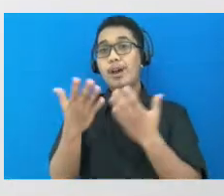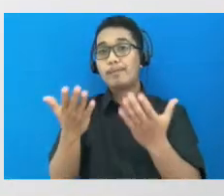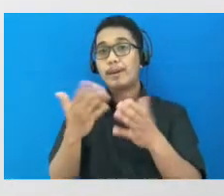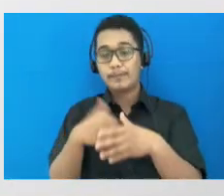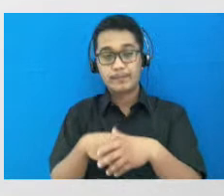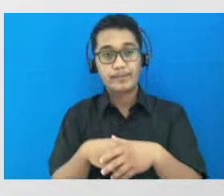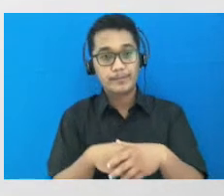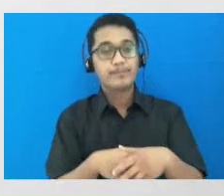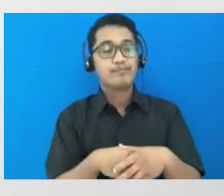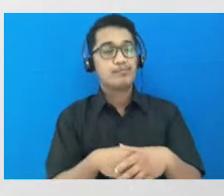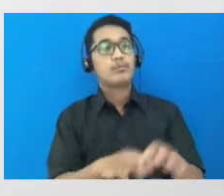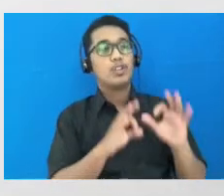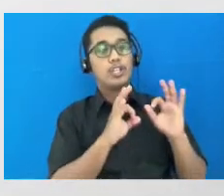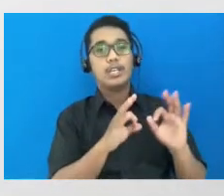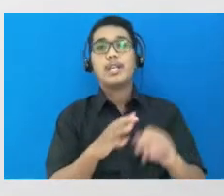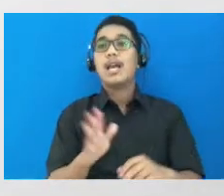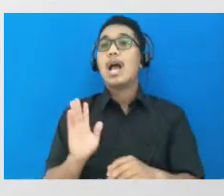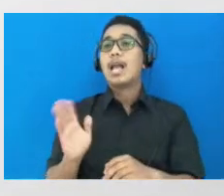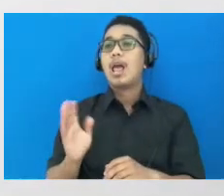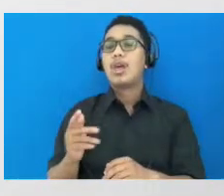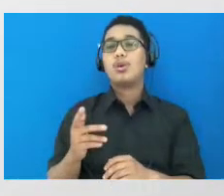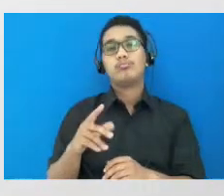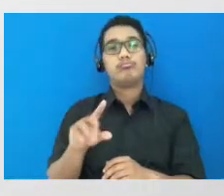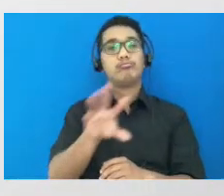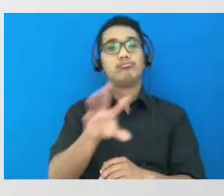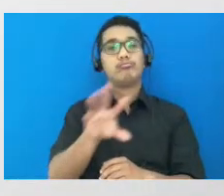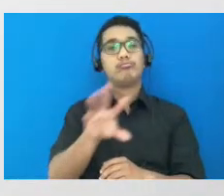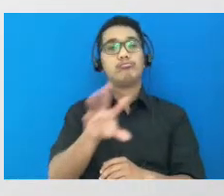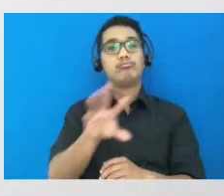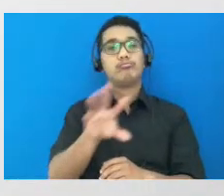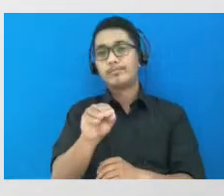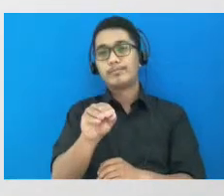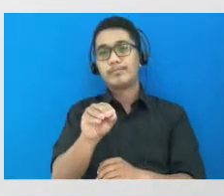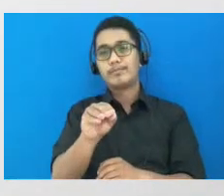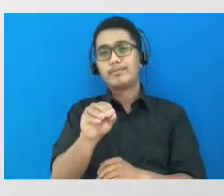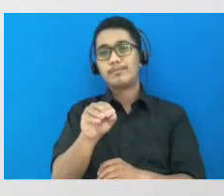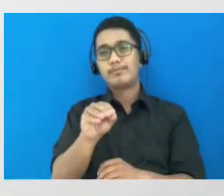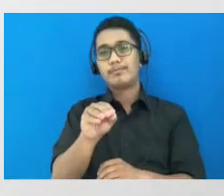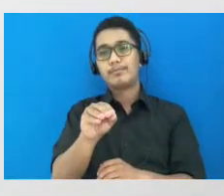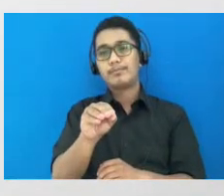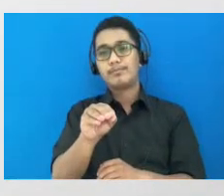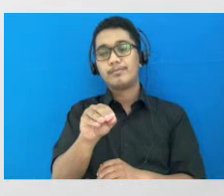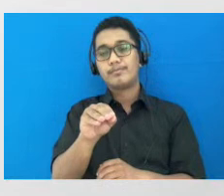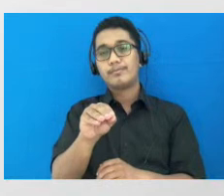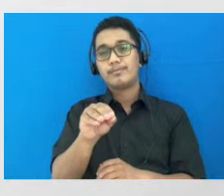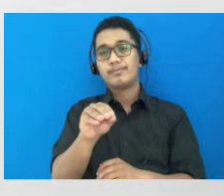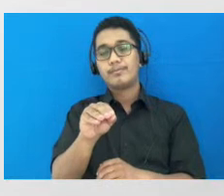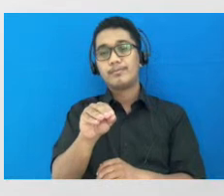Kalau dari Kementerian Kominfo, memang Kominfo memiliki tanggung jawab